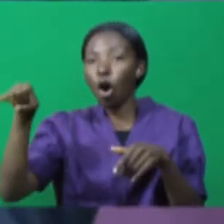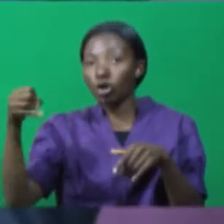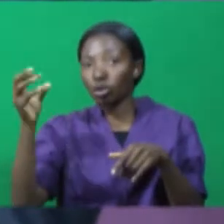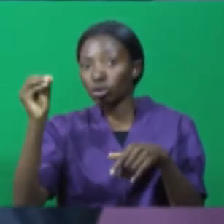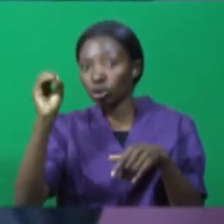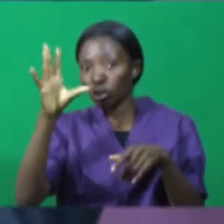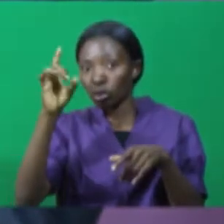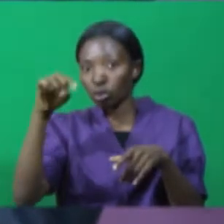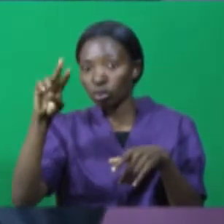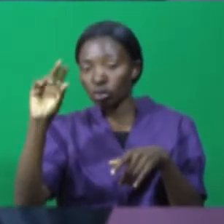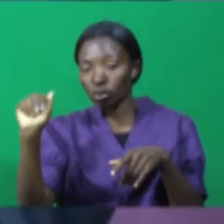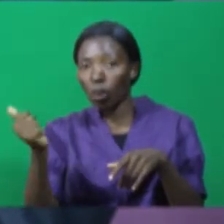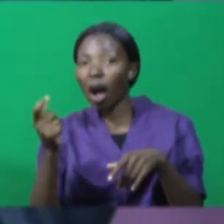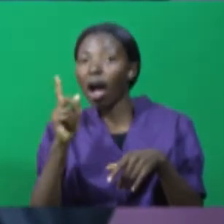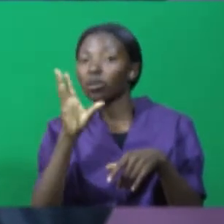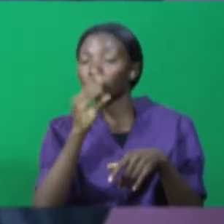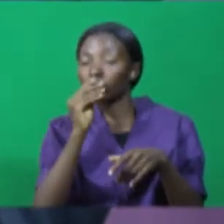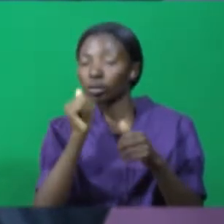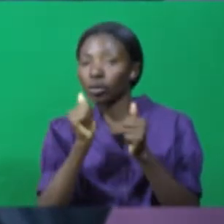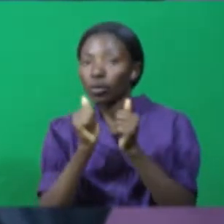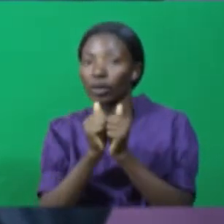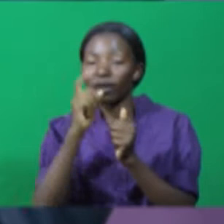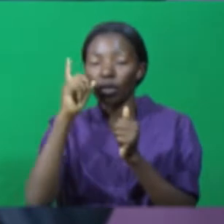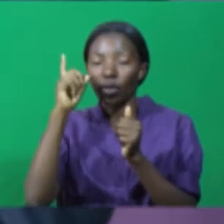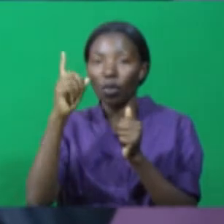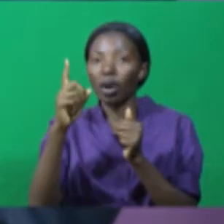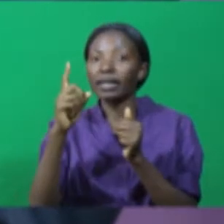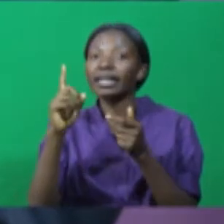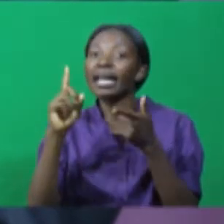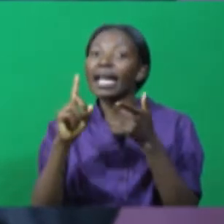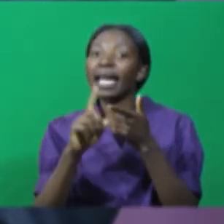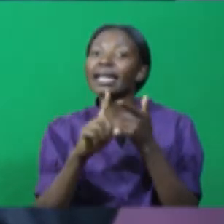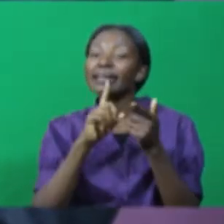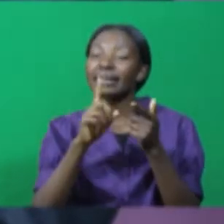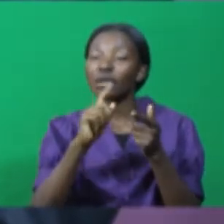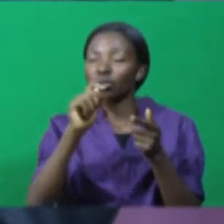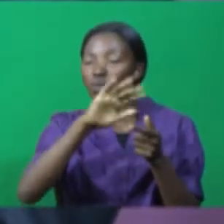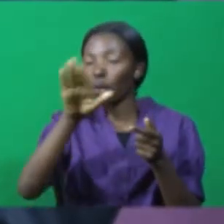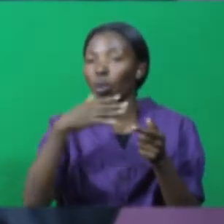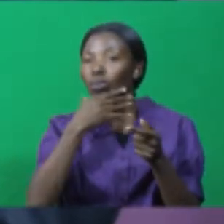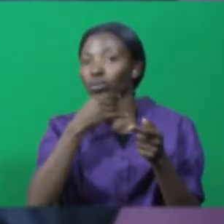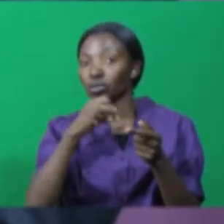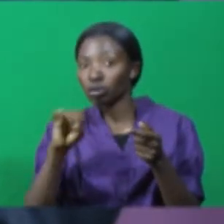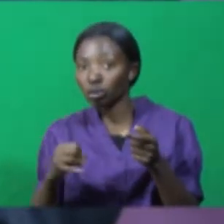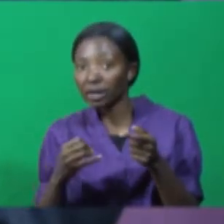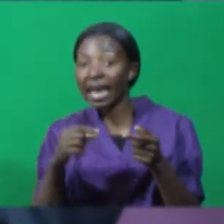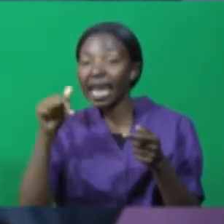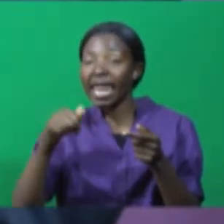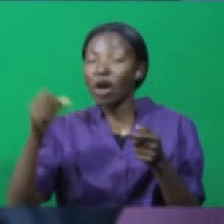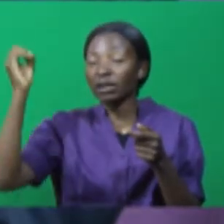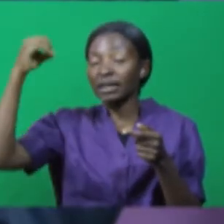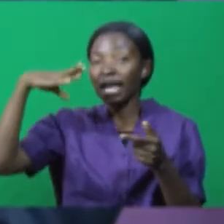nemusi Jehovha waakaisa vaAmori mumaoko evana vaIsraeri. Akati pamberi pevaIsraeri iwe zuva mira